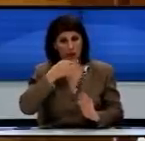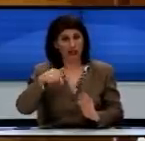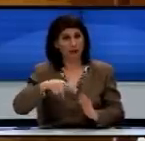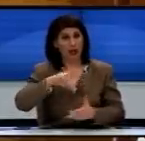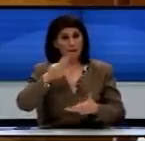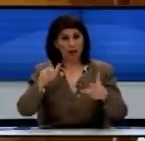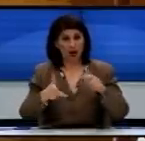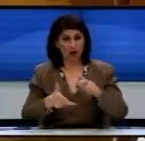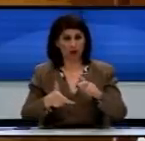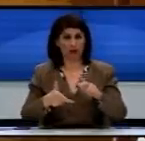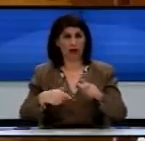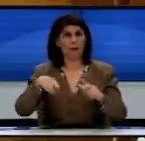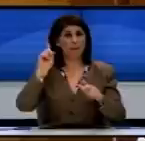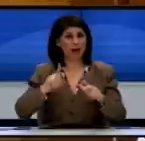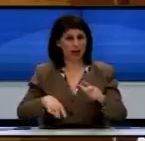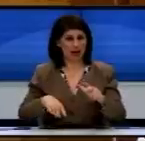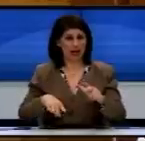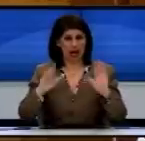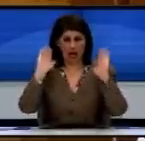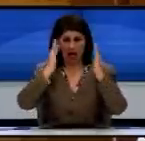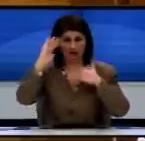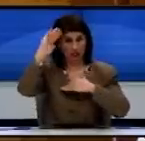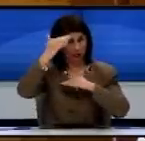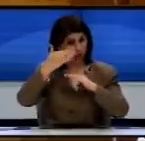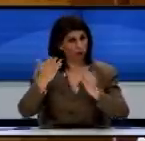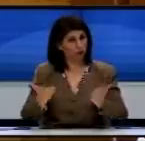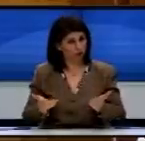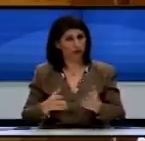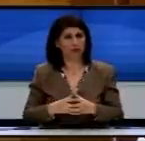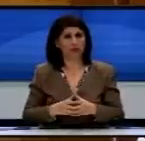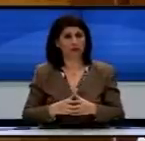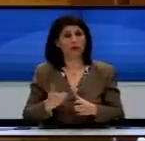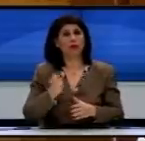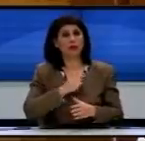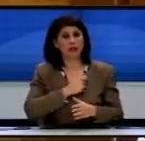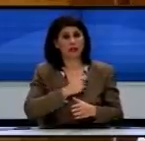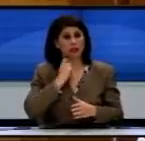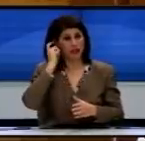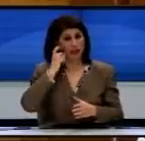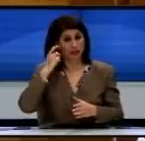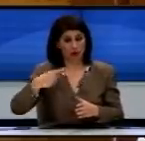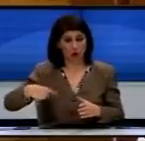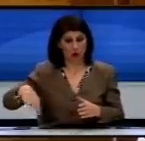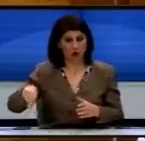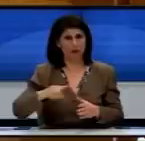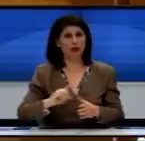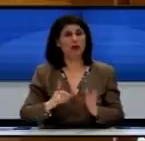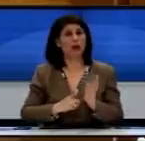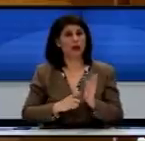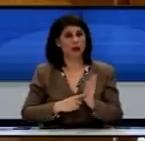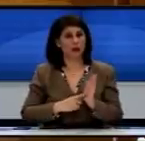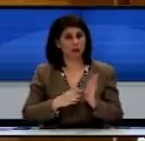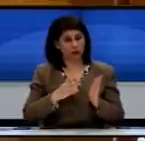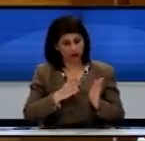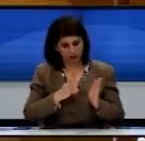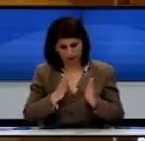Σήμερα είναι Παγκόσμια Μέρα Αυτισμού και πιστεύω ότι η σκέψη όλων μας θα πρέπει να